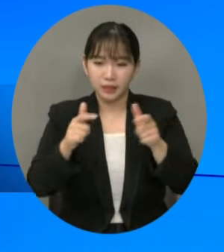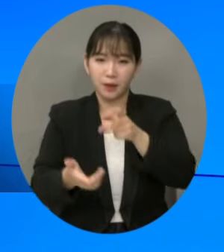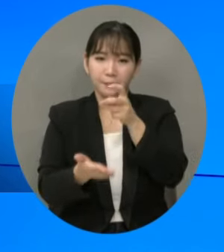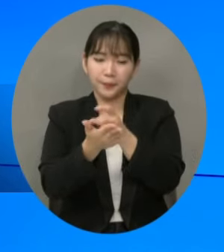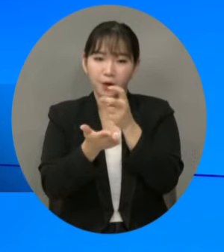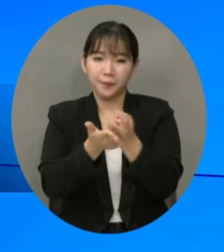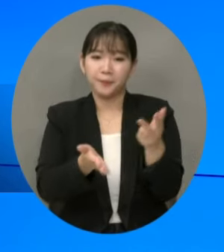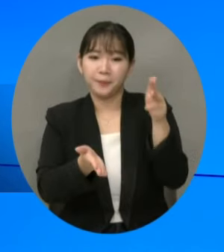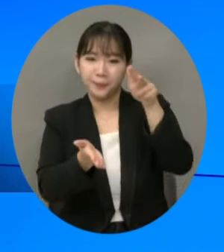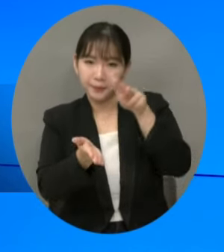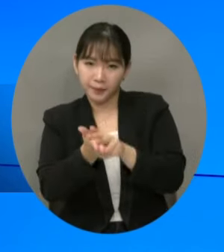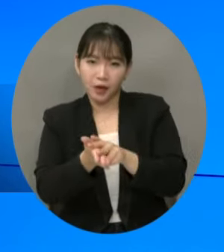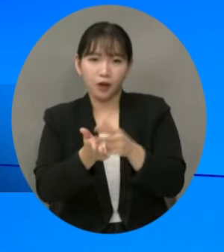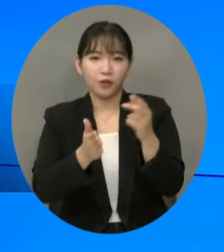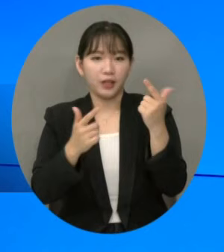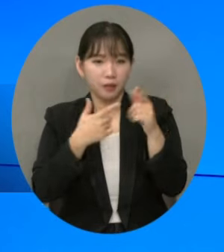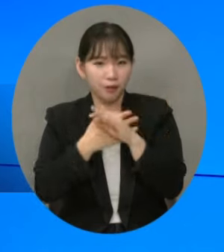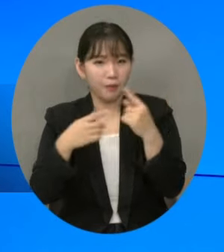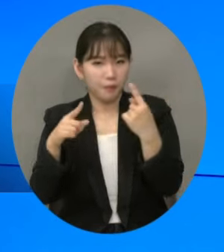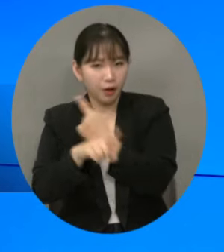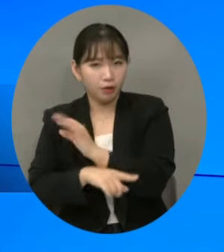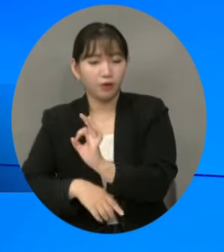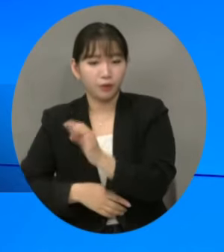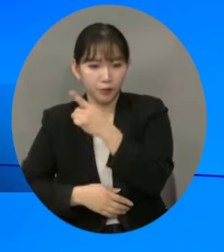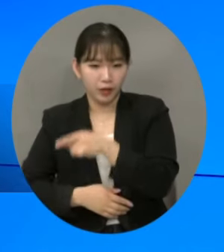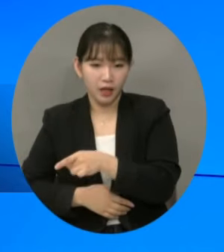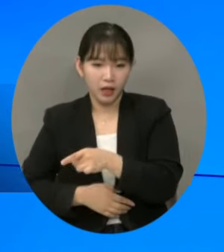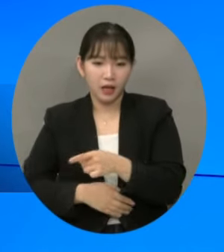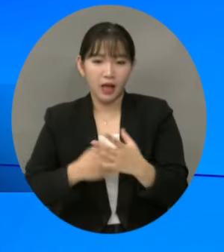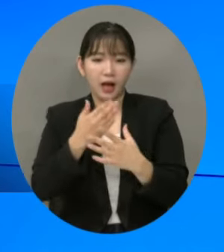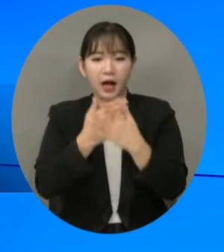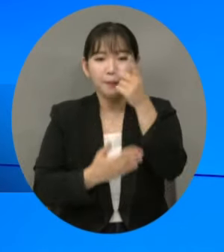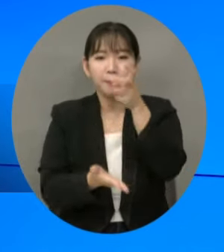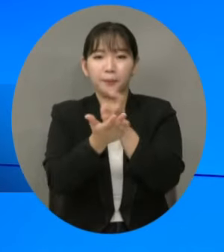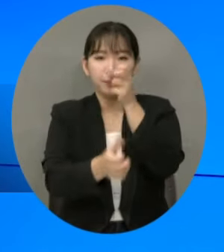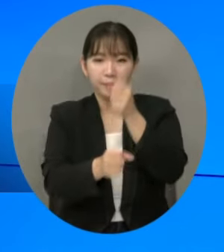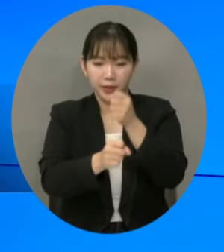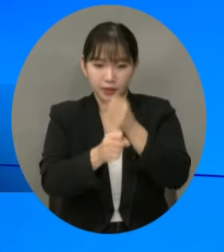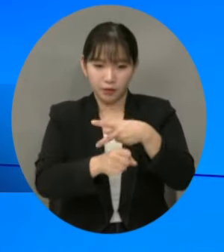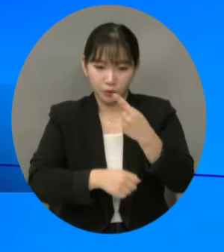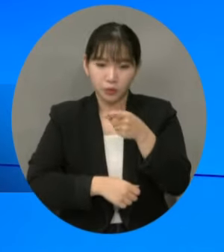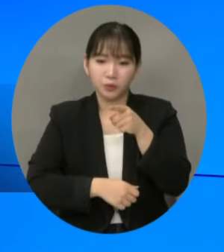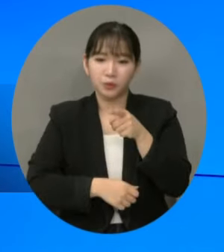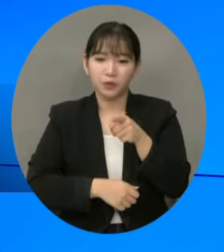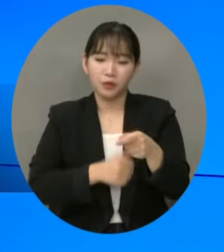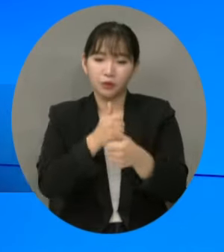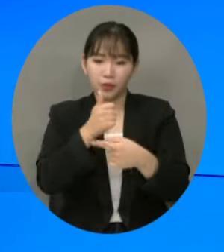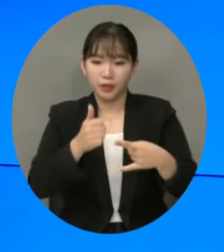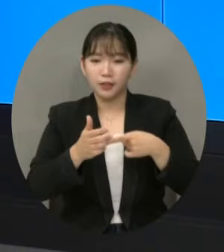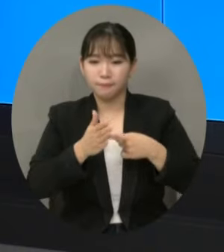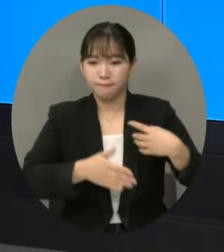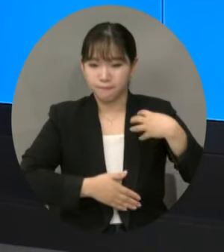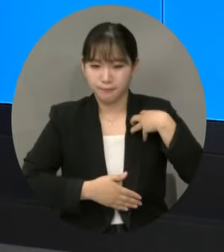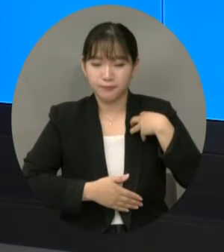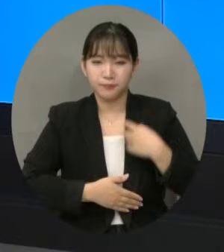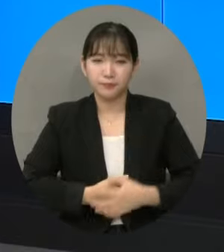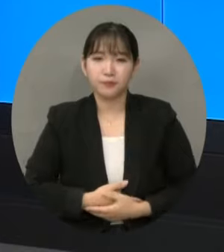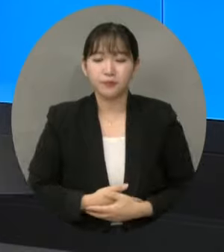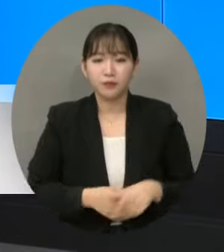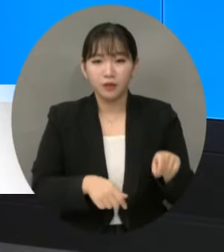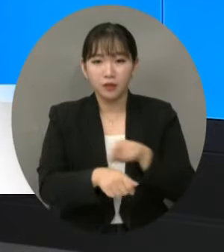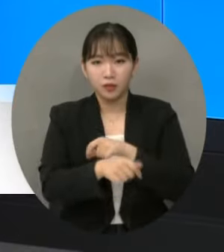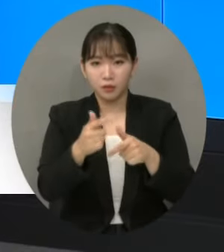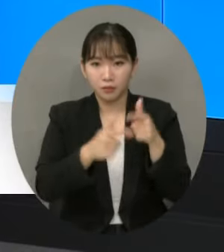양시군 조례 재정 개정을 통해 통합을 법제화하는 것도 이 기구에서 추진하도록 하겠습니다.